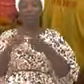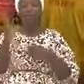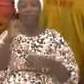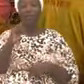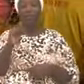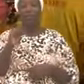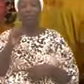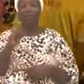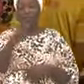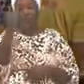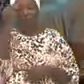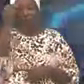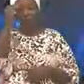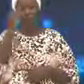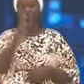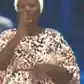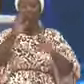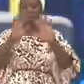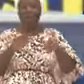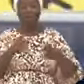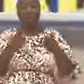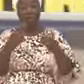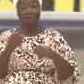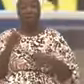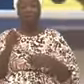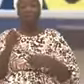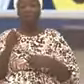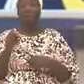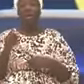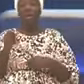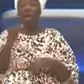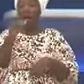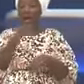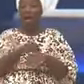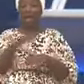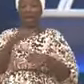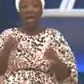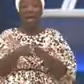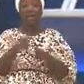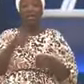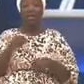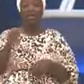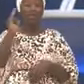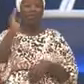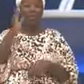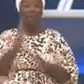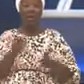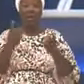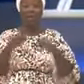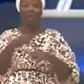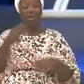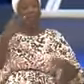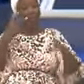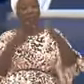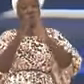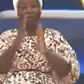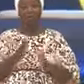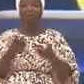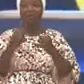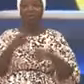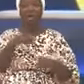vous savez les plus viennent le prédicat devient le prophète vient